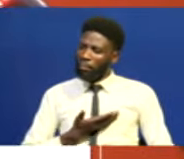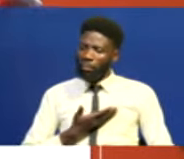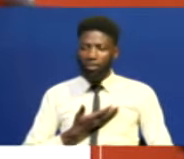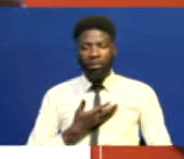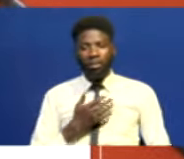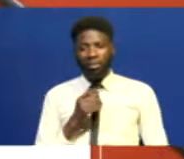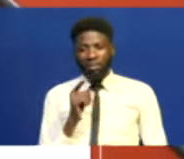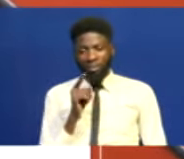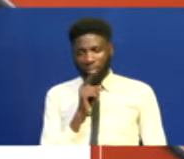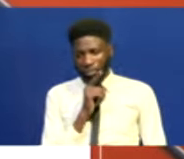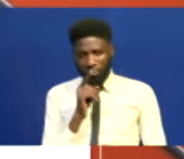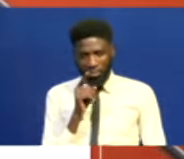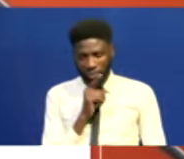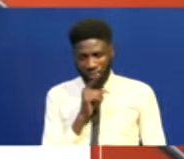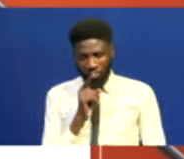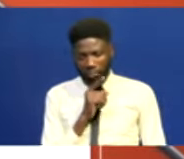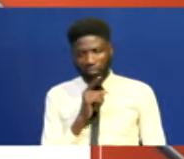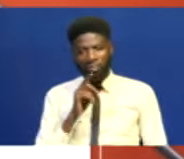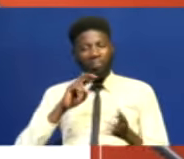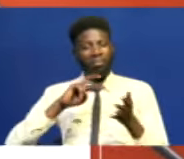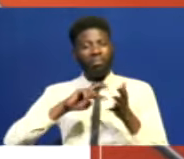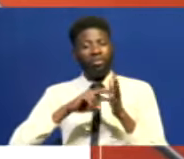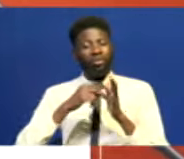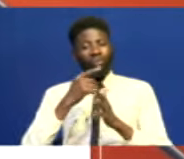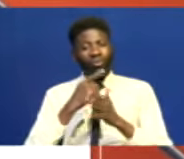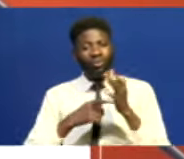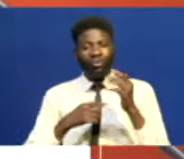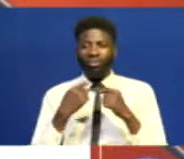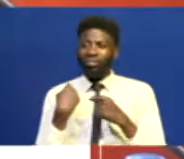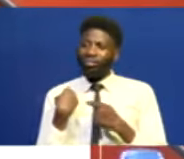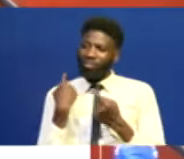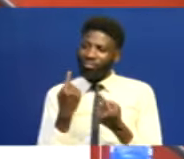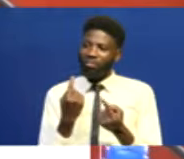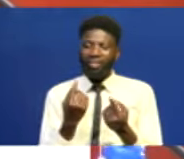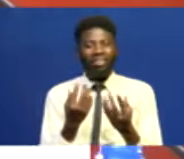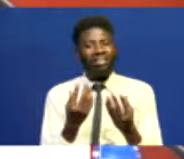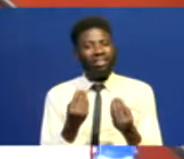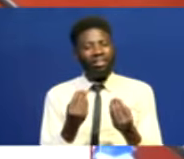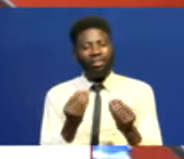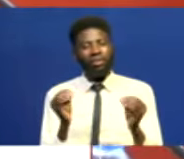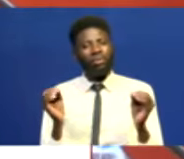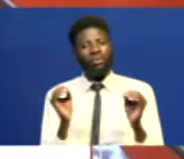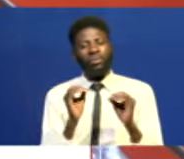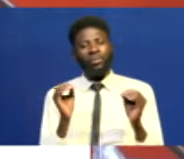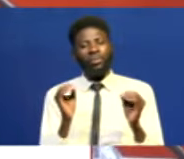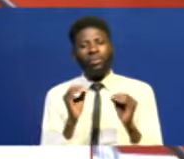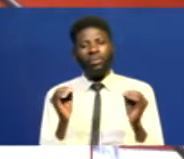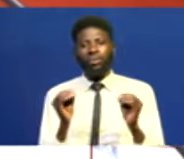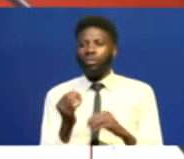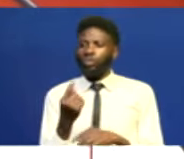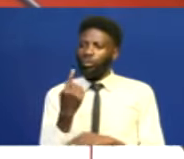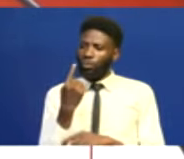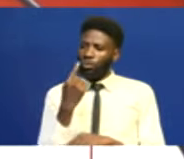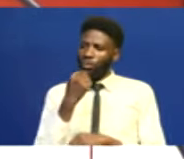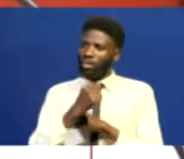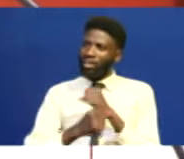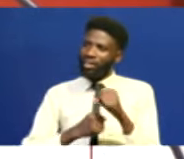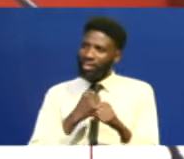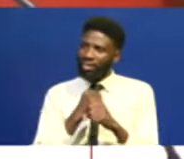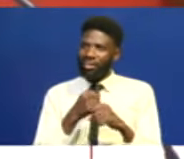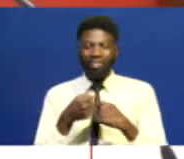emotions, it has not been easy. It has been a 1 year tough